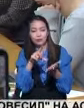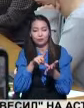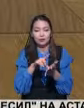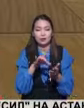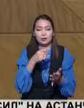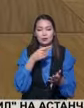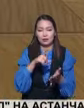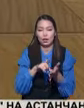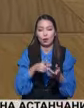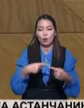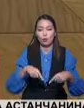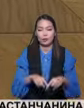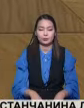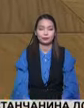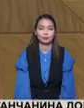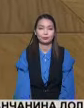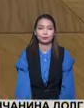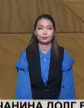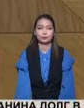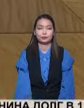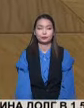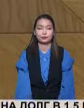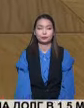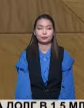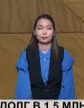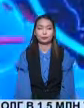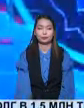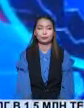органы. Аман Танатаров, Олег Федоров, Астана Таймс.